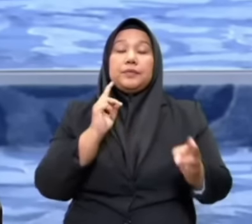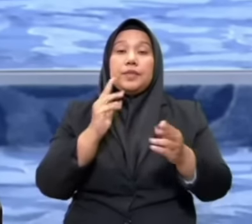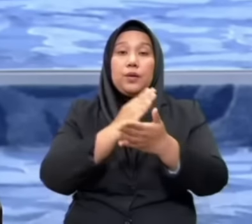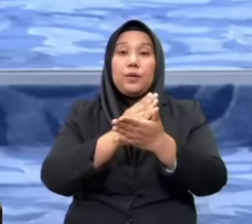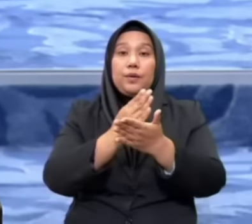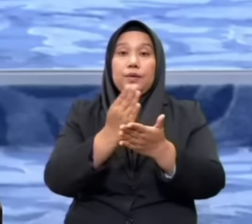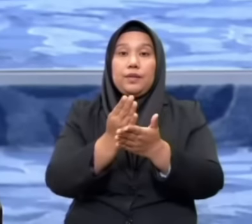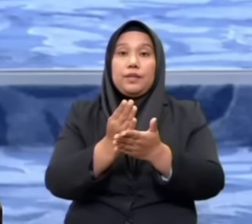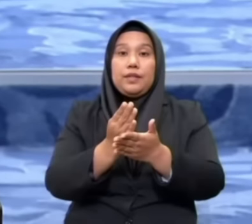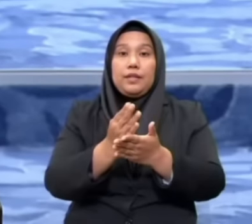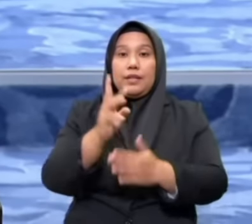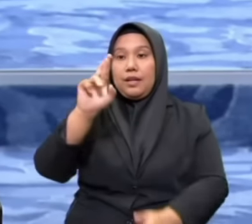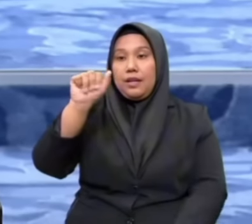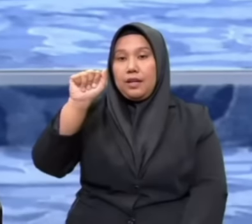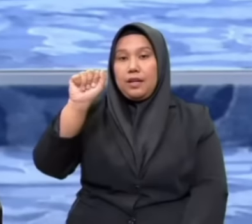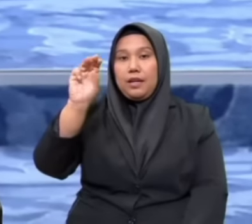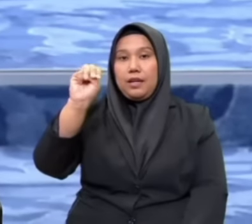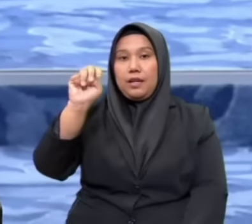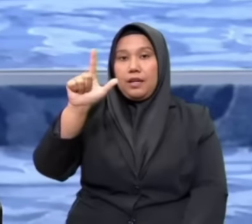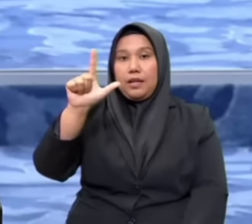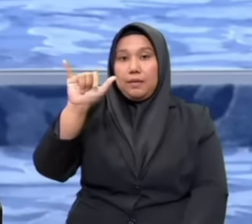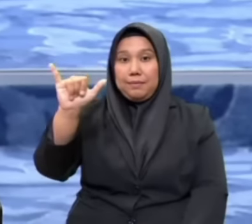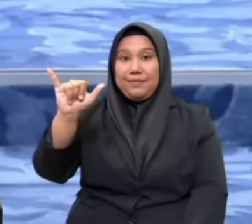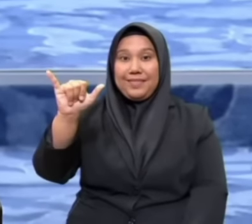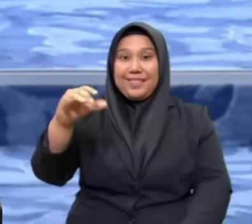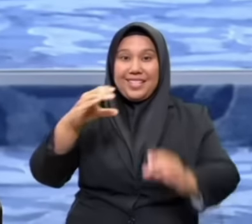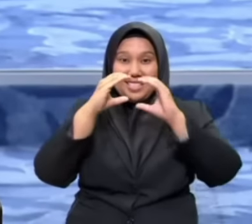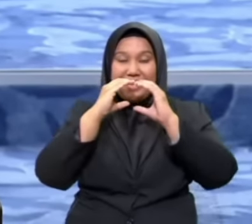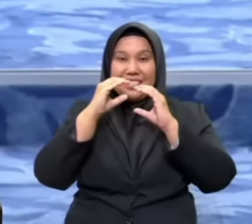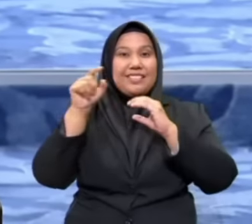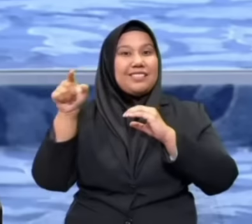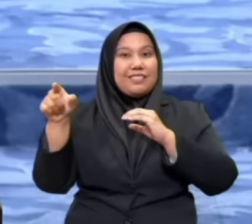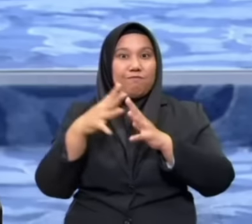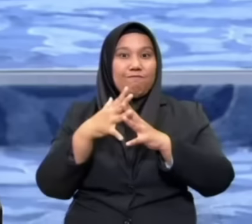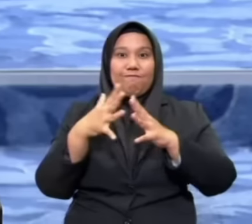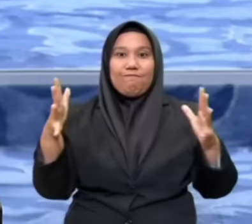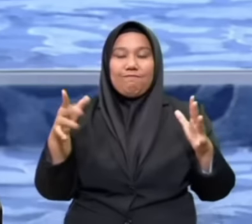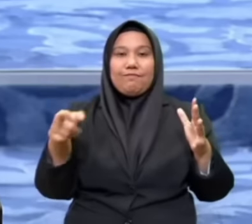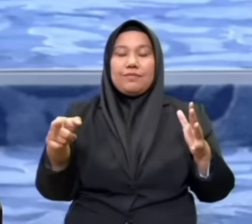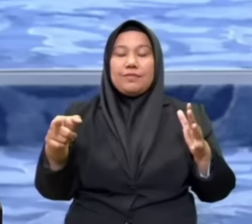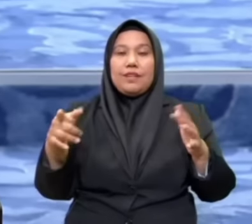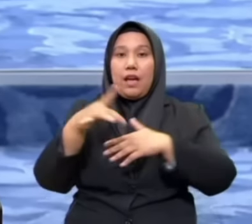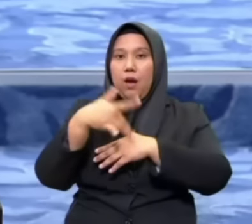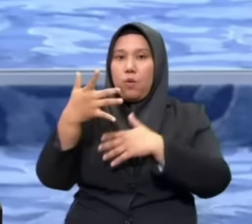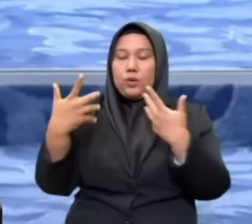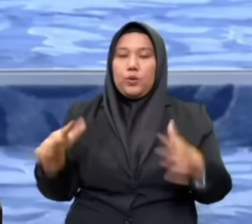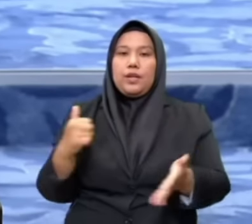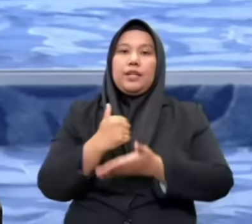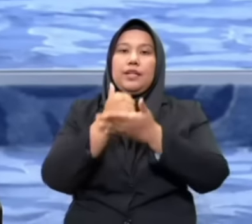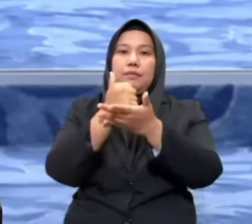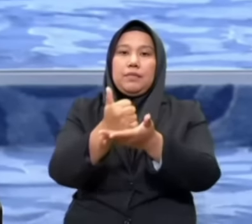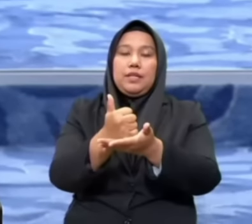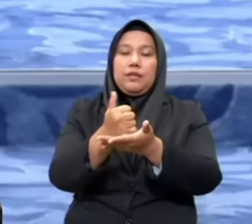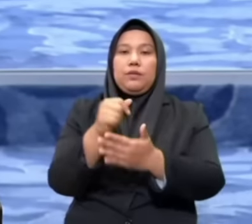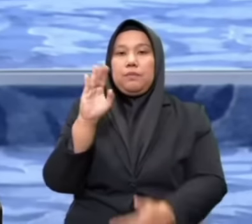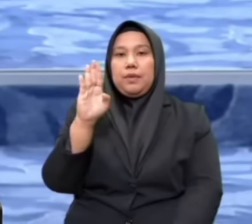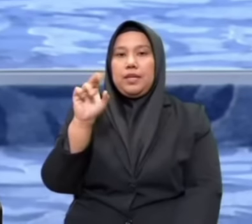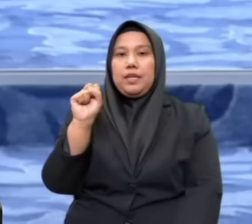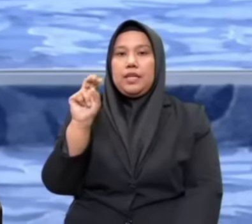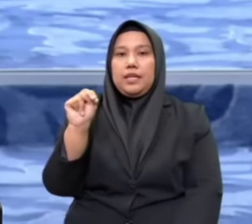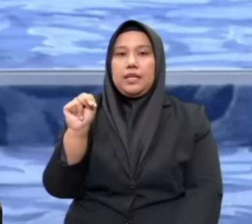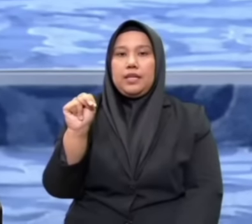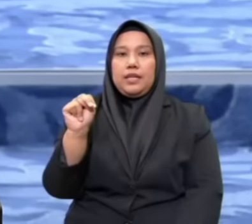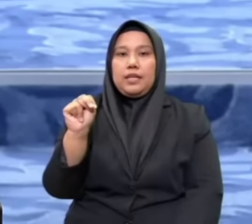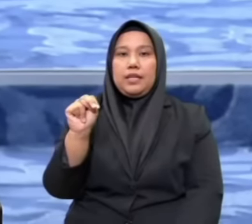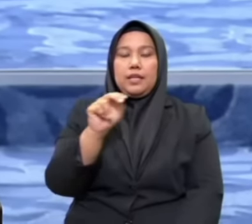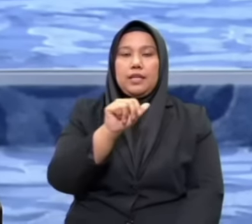saya sebut Ramli Burger itu dah jadi jaringan yang besar, tapi dari awal telah dibantu oleh BSN.